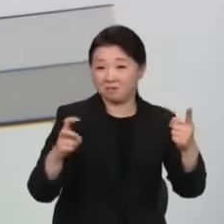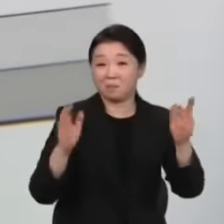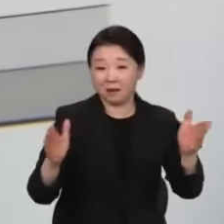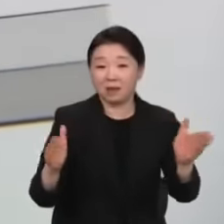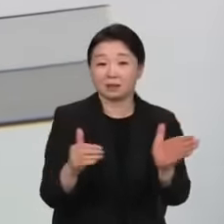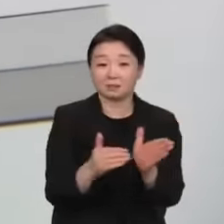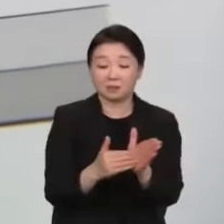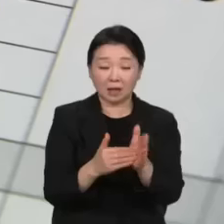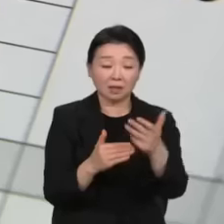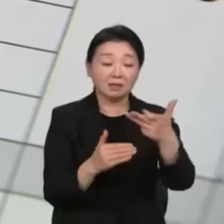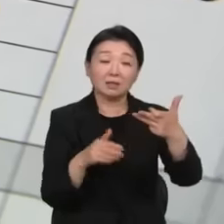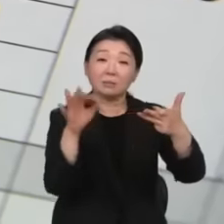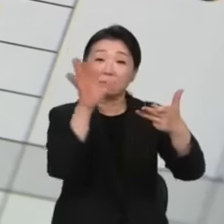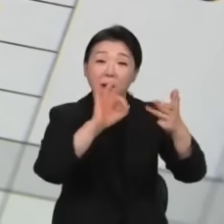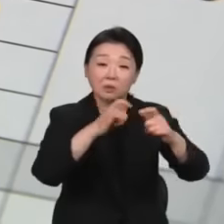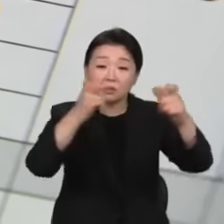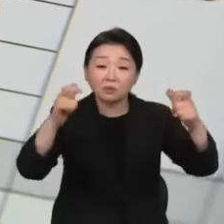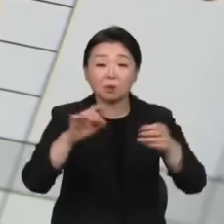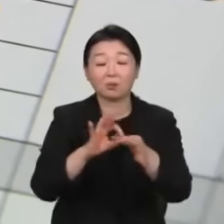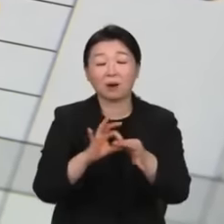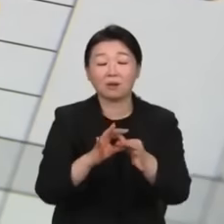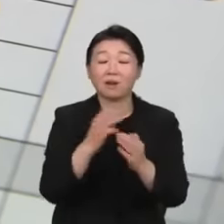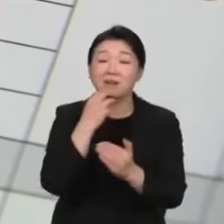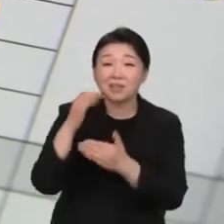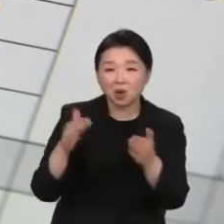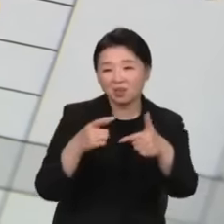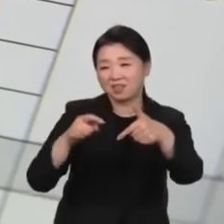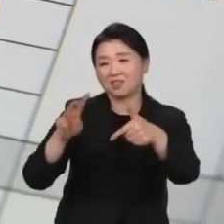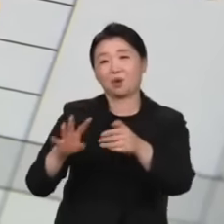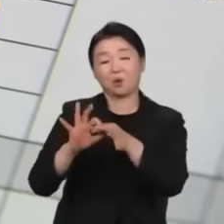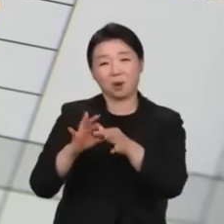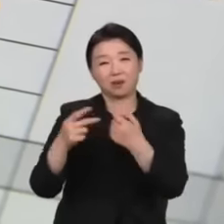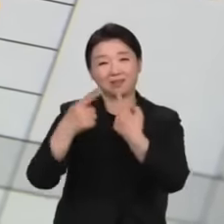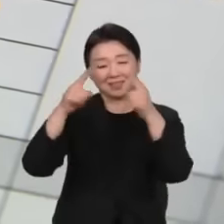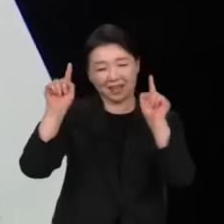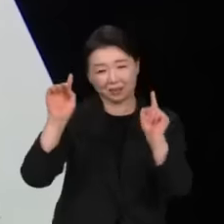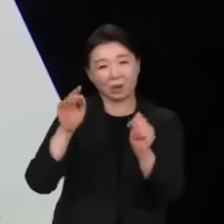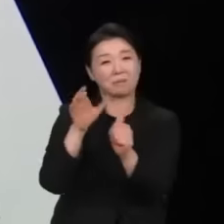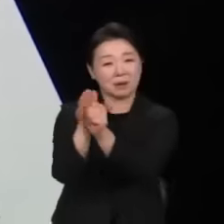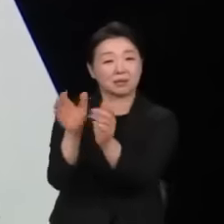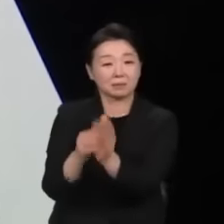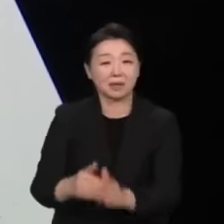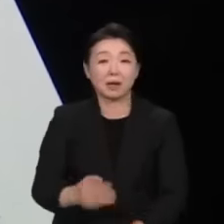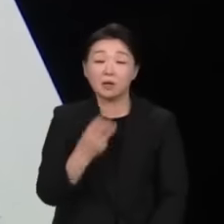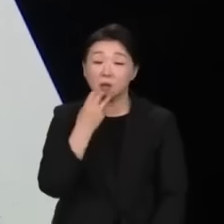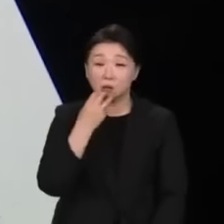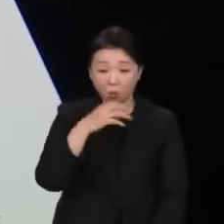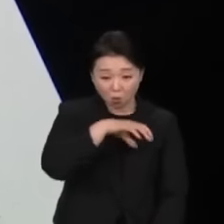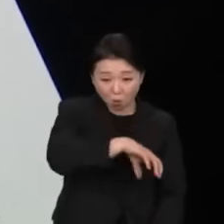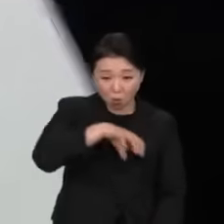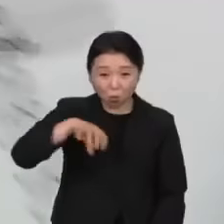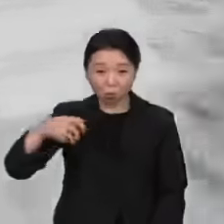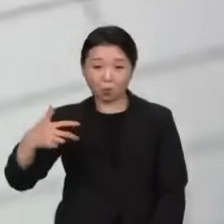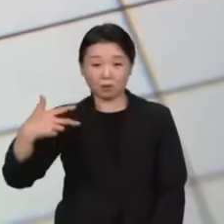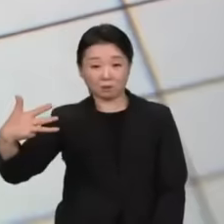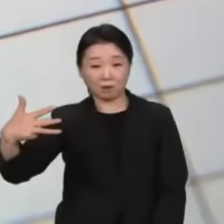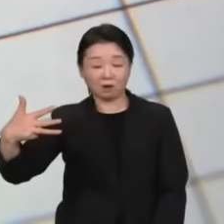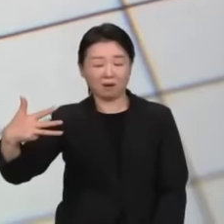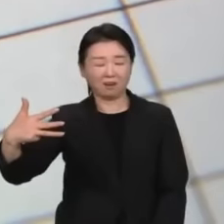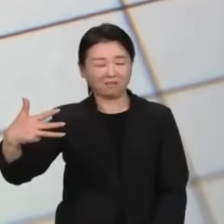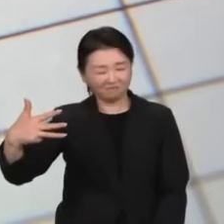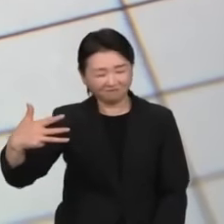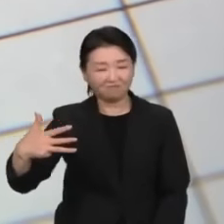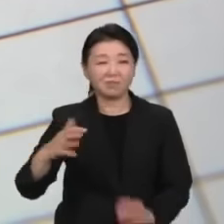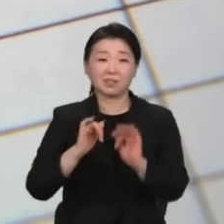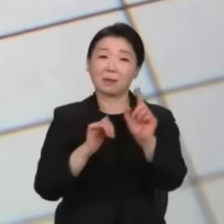나머지 18% 증원분은 경기와 인천 소재 의대에 배정했습니다. 서울에 있는 의대 8곳은 단 한